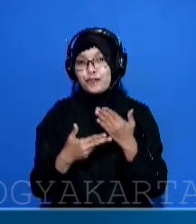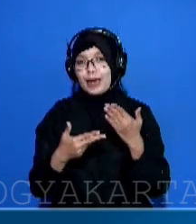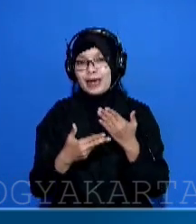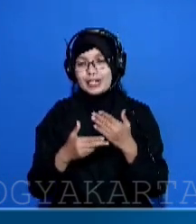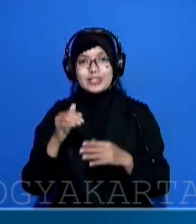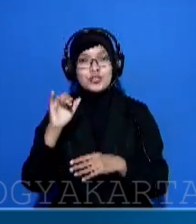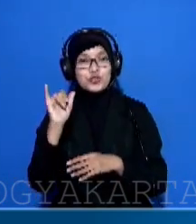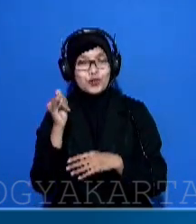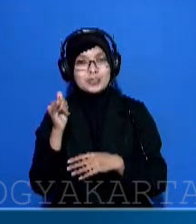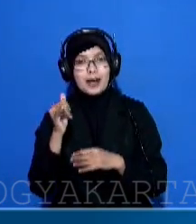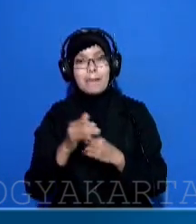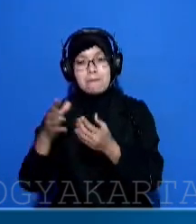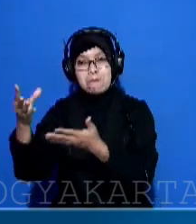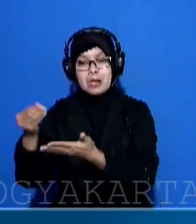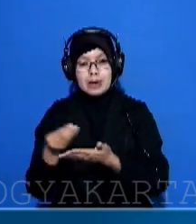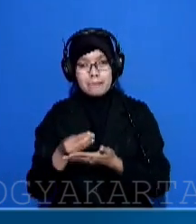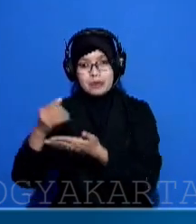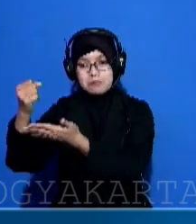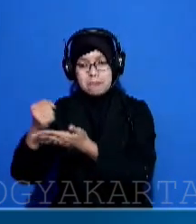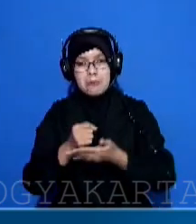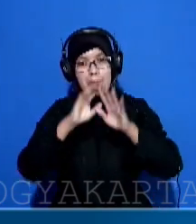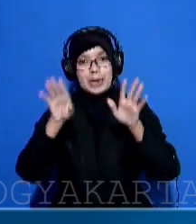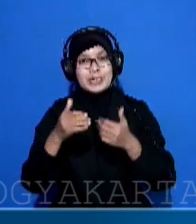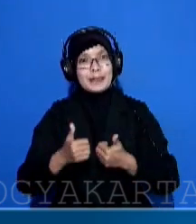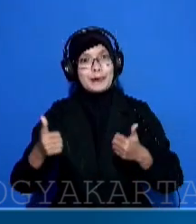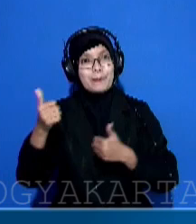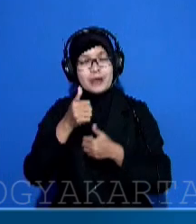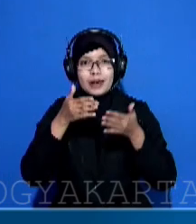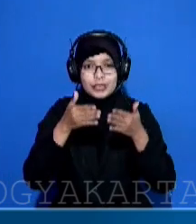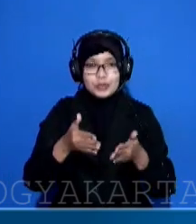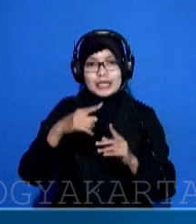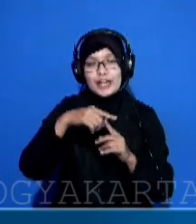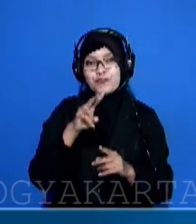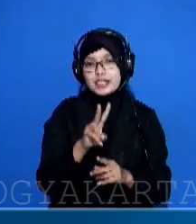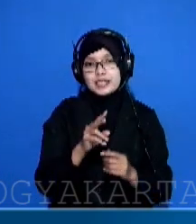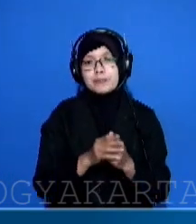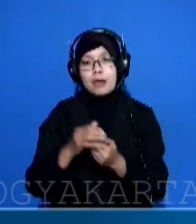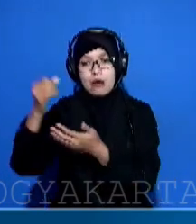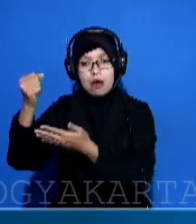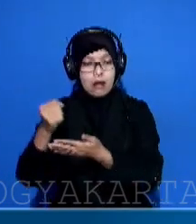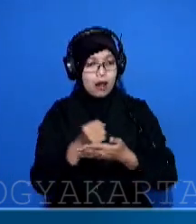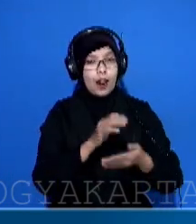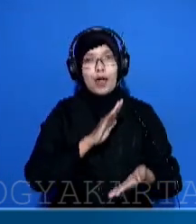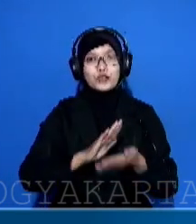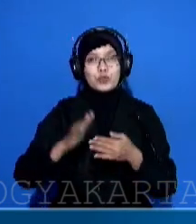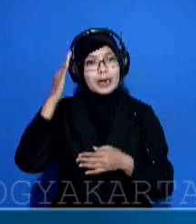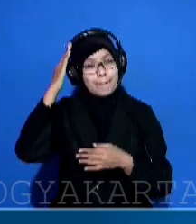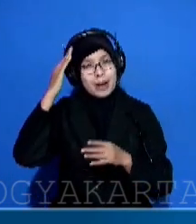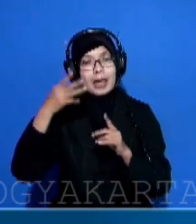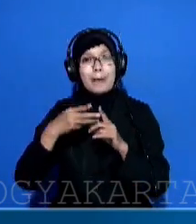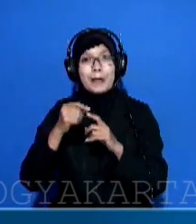Istimewa Yogyakarta mendapatkan penghargaan media terbaik kategori televisi penghargaan diberikan langsung oleh Kepala